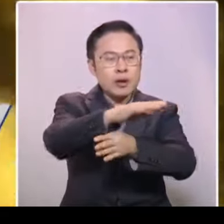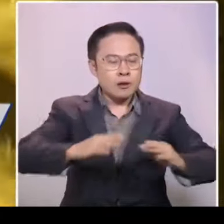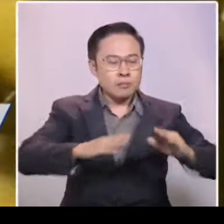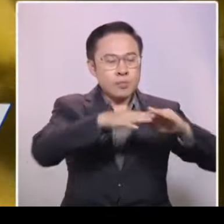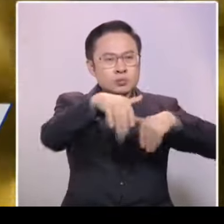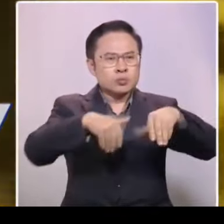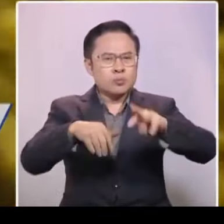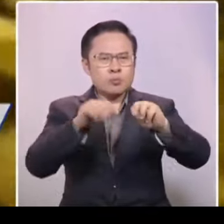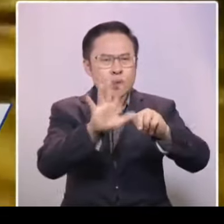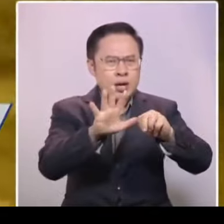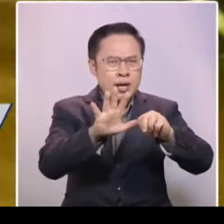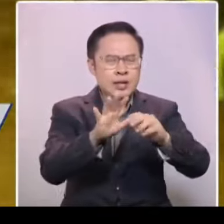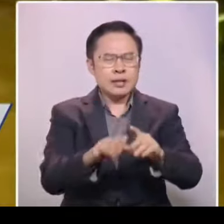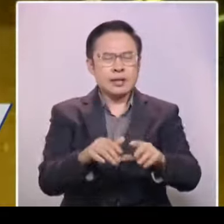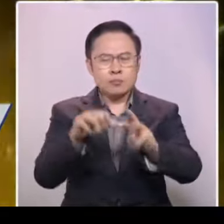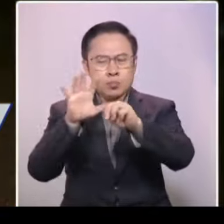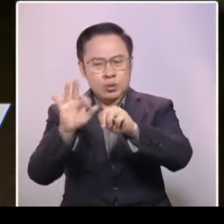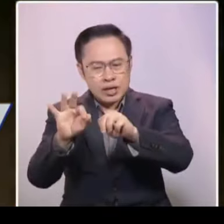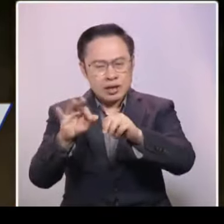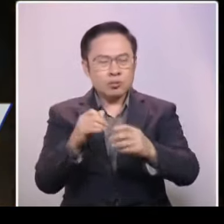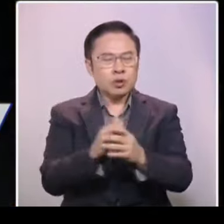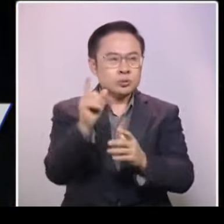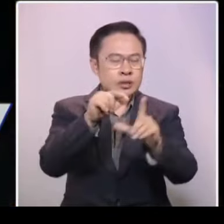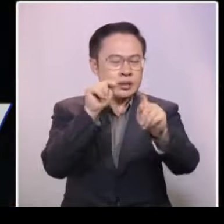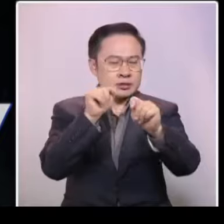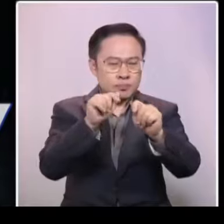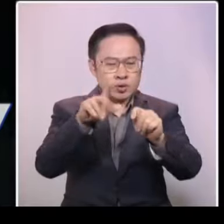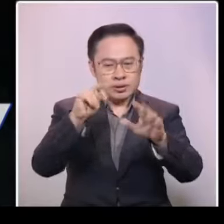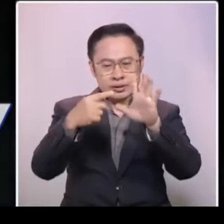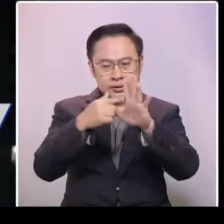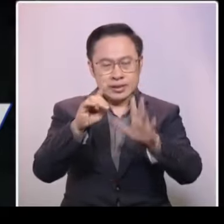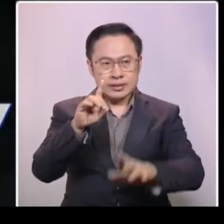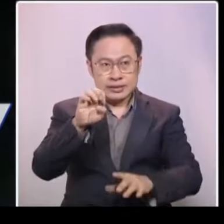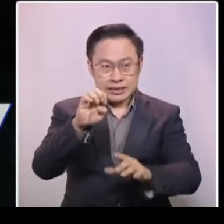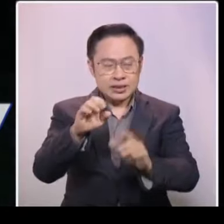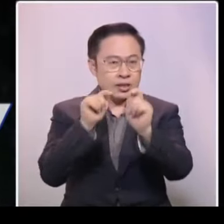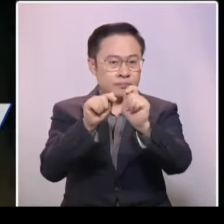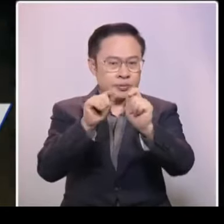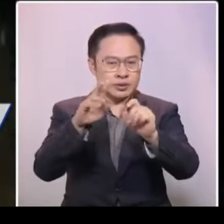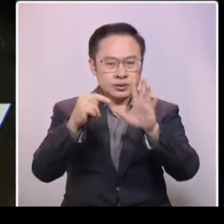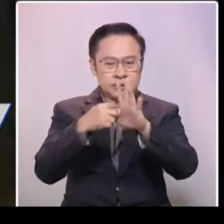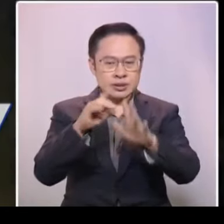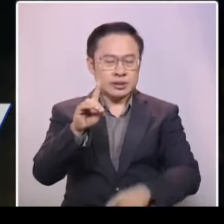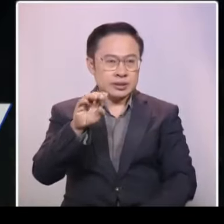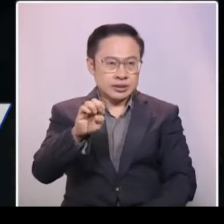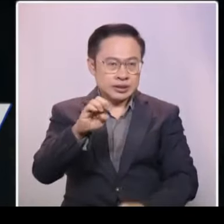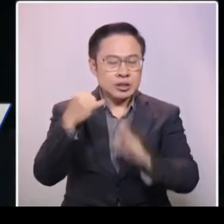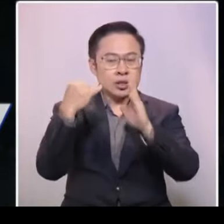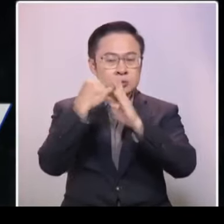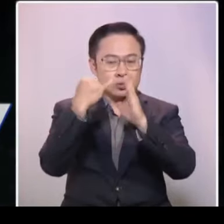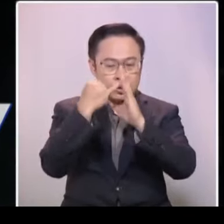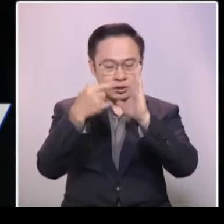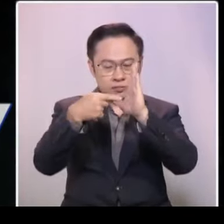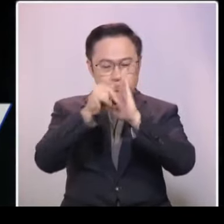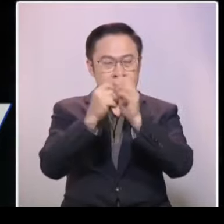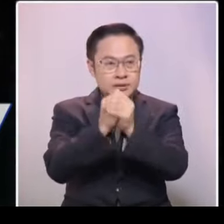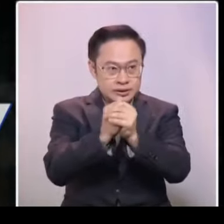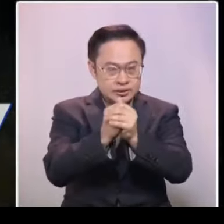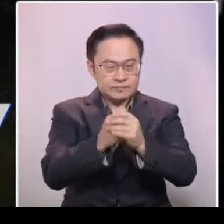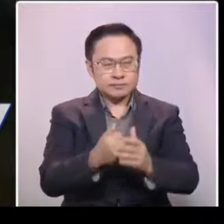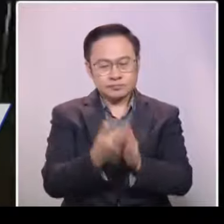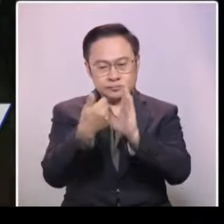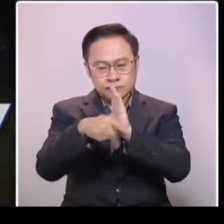ตำบลสะพานหินและหมู่ 9บ้านกระเดียงตำบลนาดีอำเภอนาดีจังหวัดปราจีนบุรีเมื่อกลางดึกที่ผ่านมาคุณผู้ชมชาว